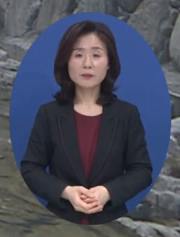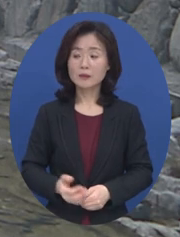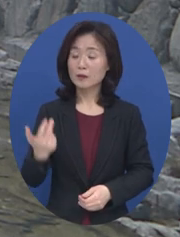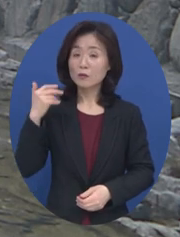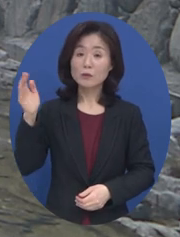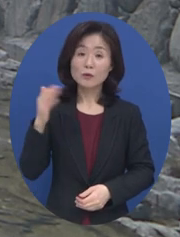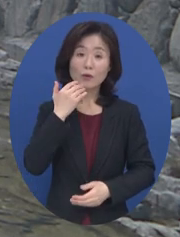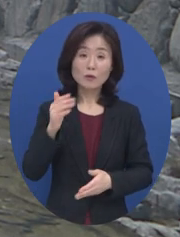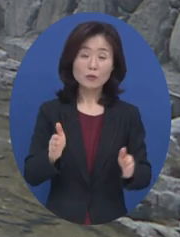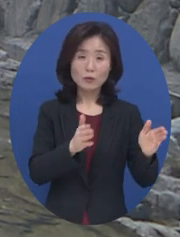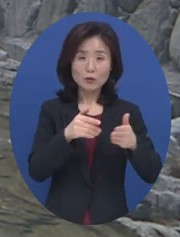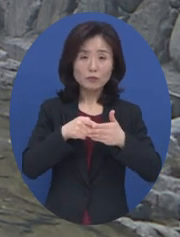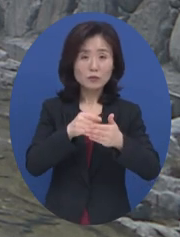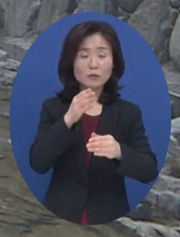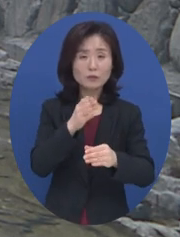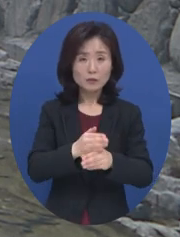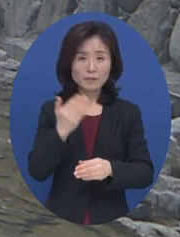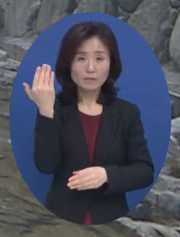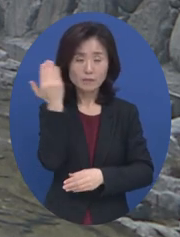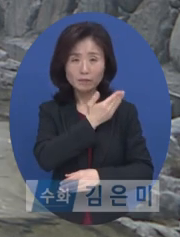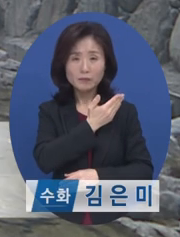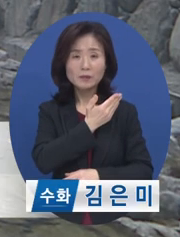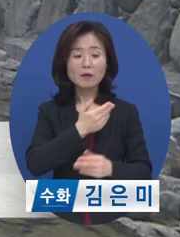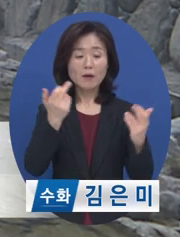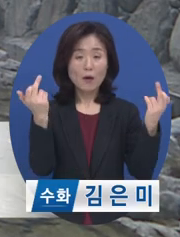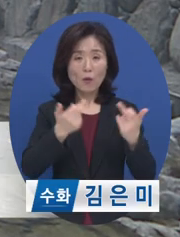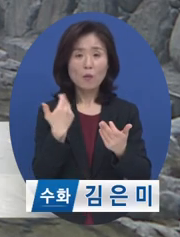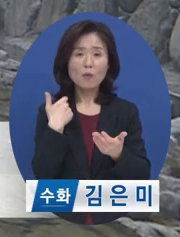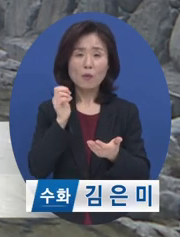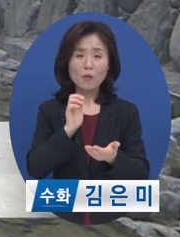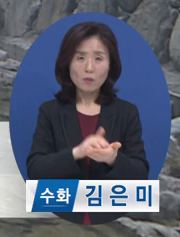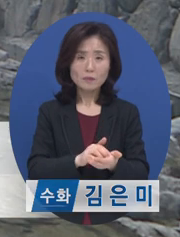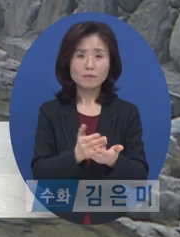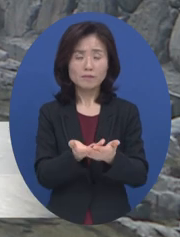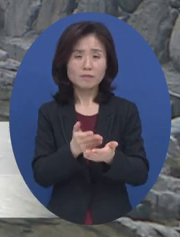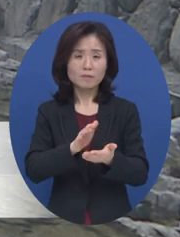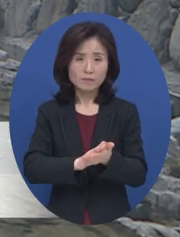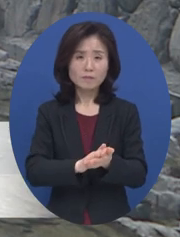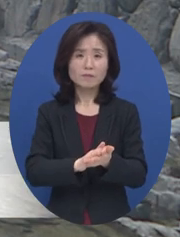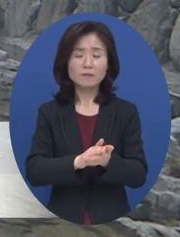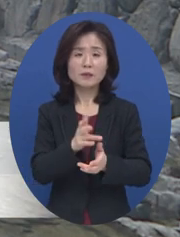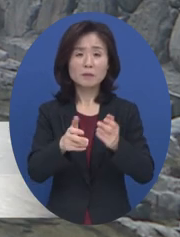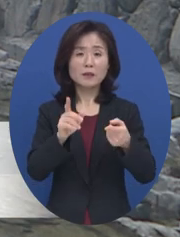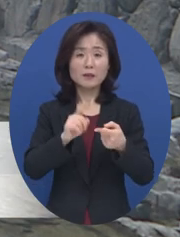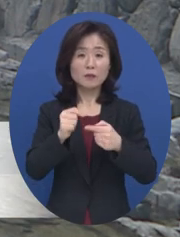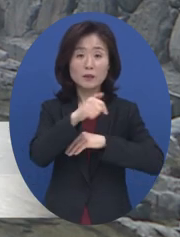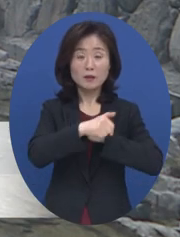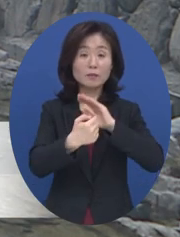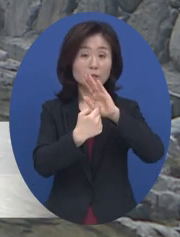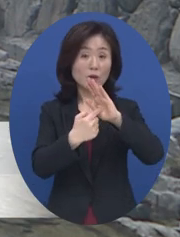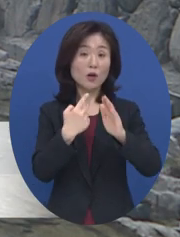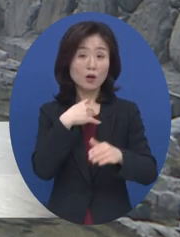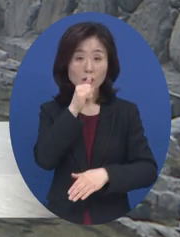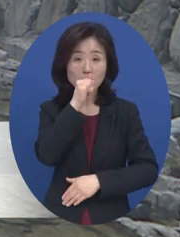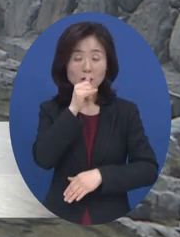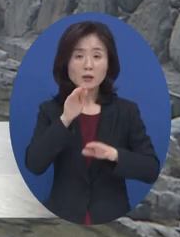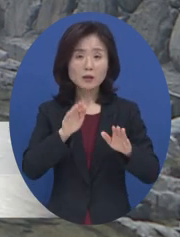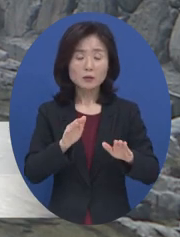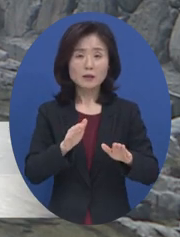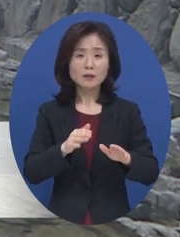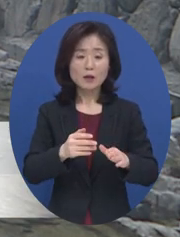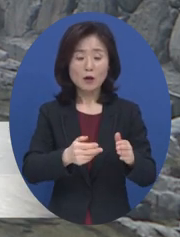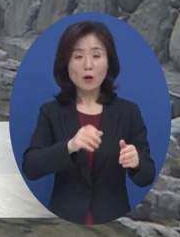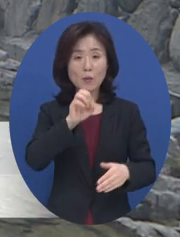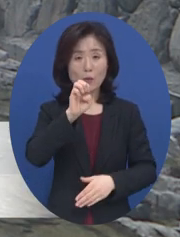지난주부터 경기도가 추진 중인 청정 계곡 복원 사업에 관한 기획 리포트를 보여 드렸는데요 이번에는 김태희 기자가